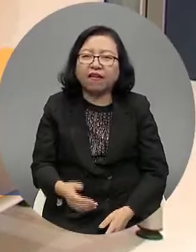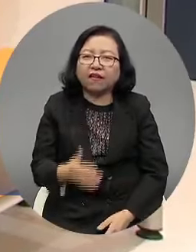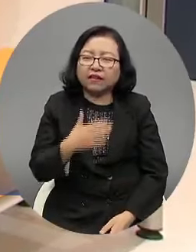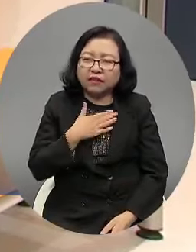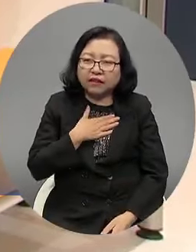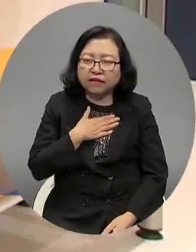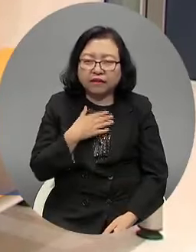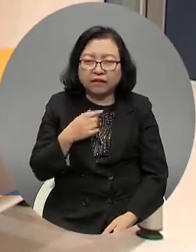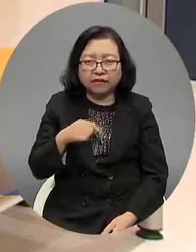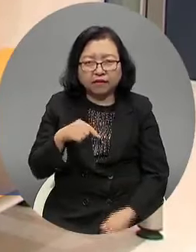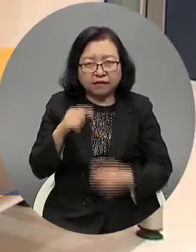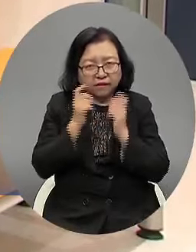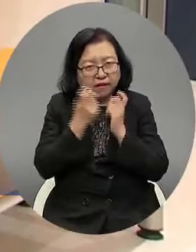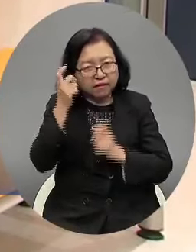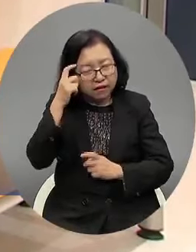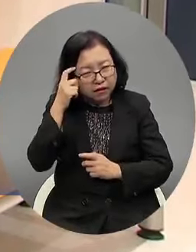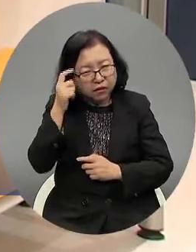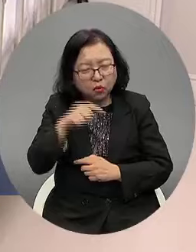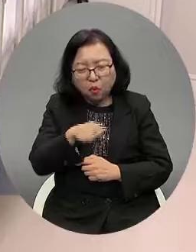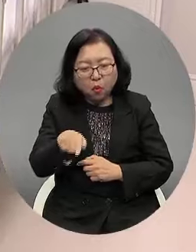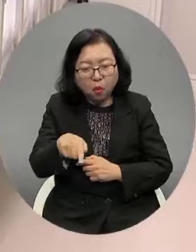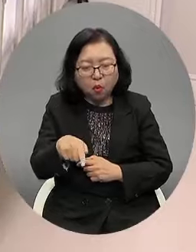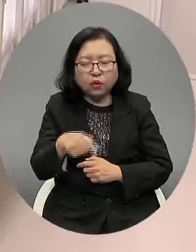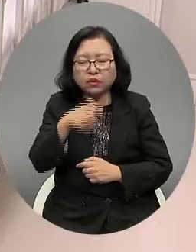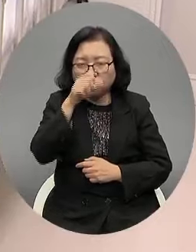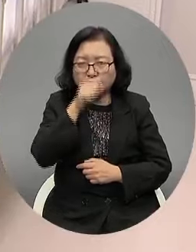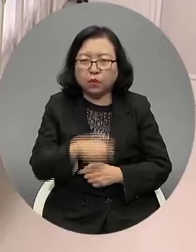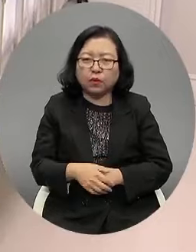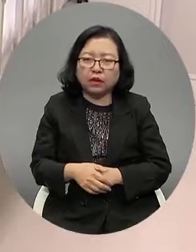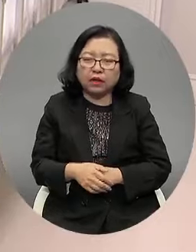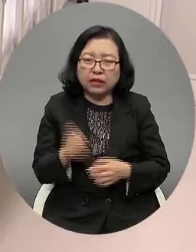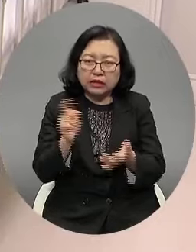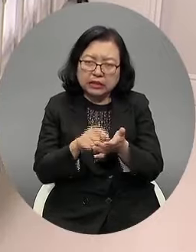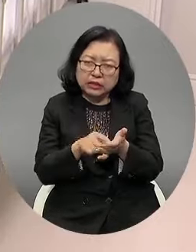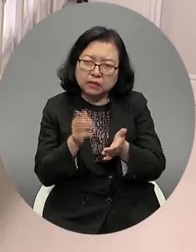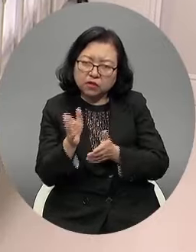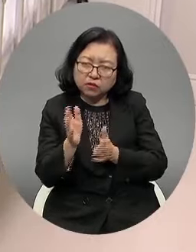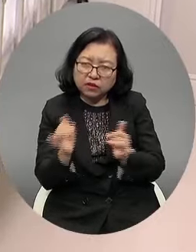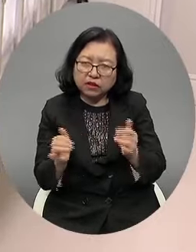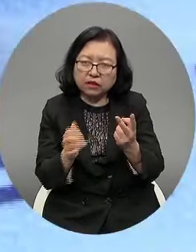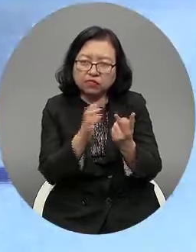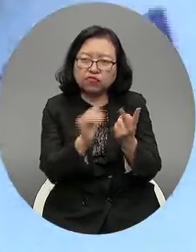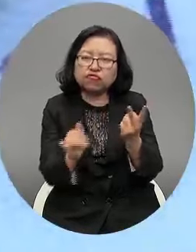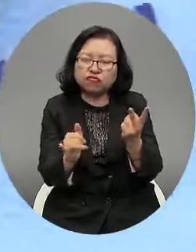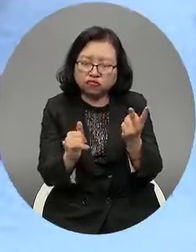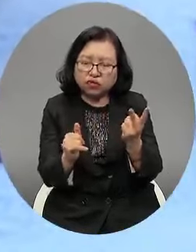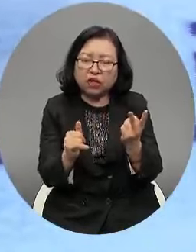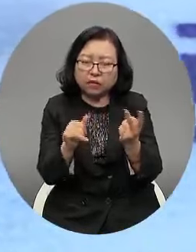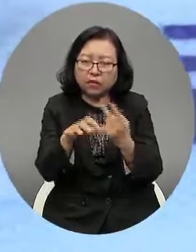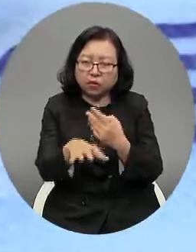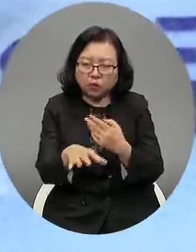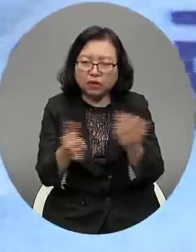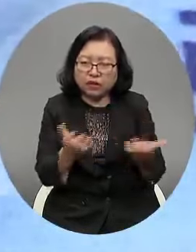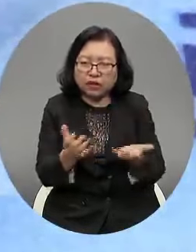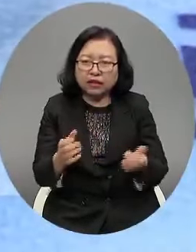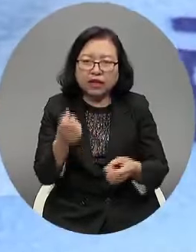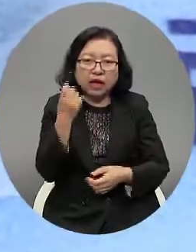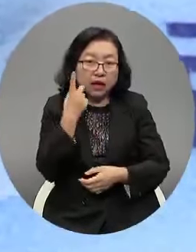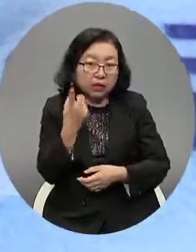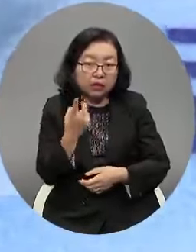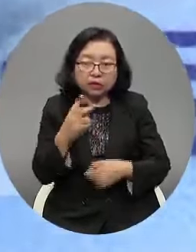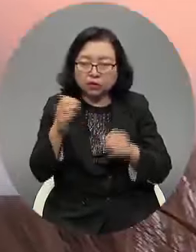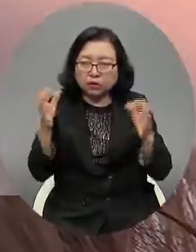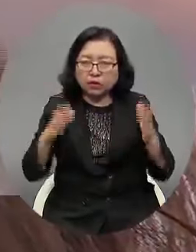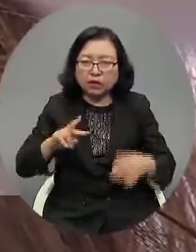몰라도 좋은 것 같아요. 응급의학과 전문의 2명이 근무하는 응급실은 한 달 동안